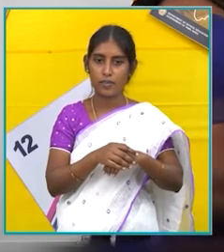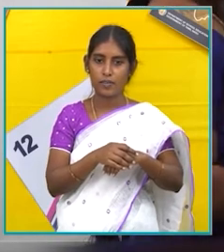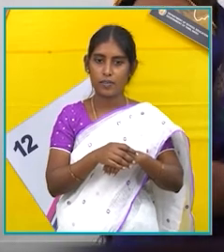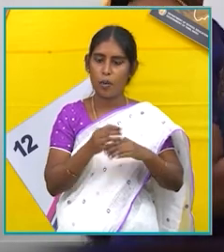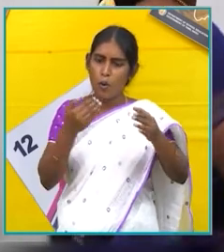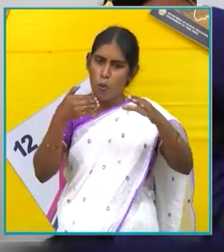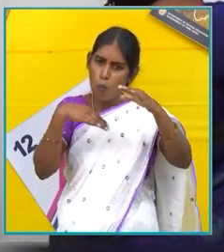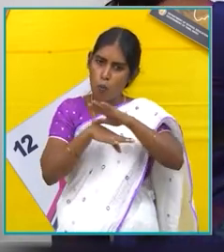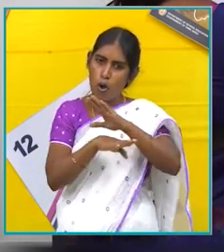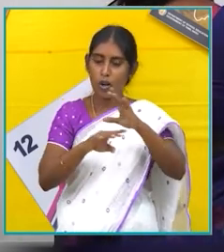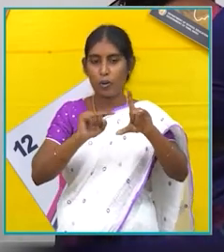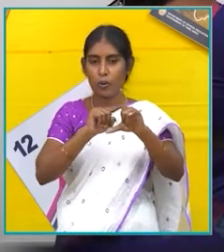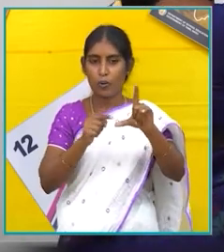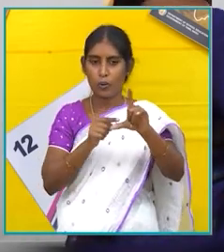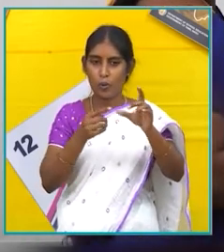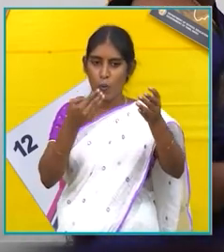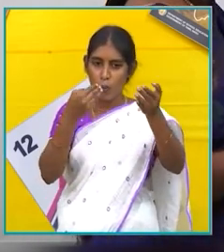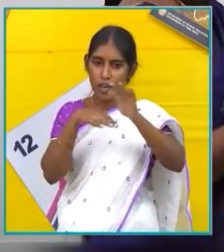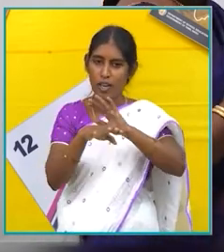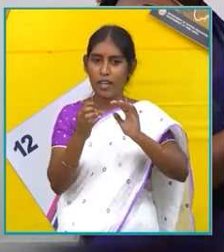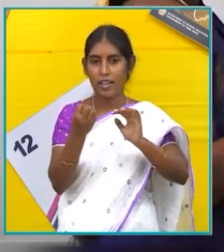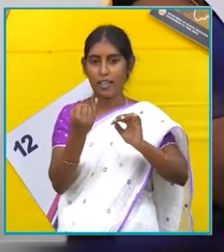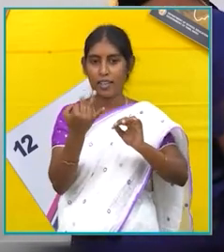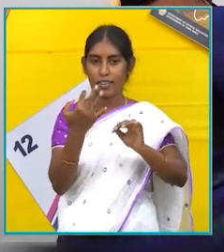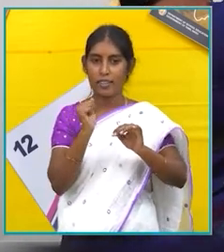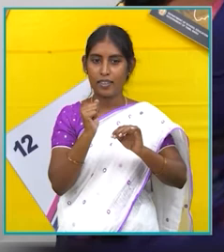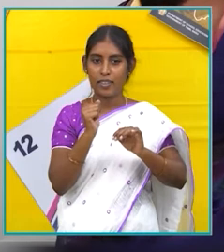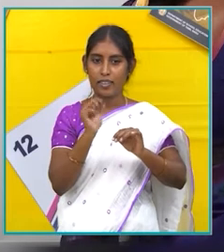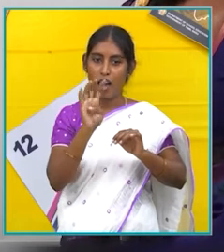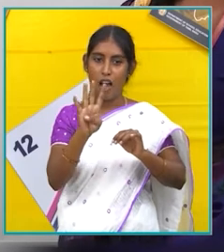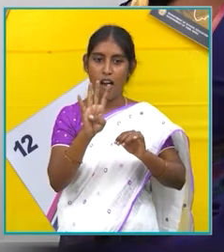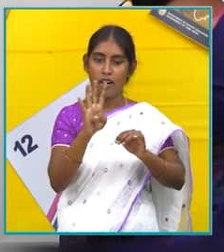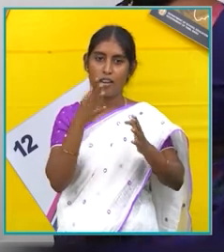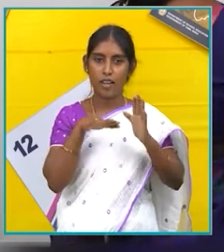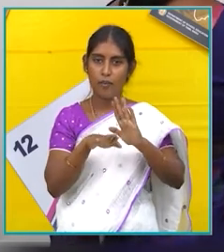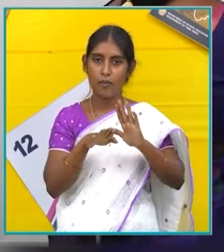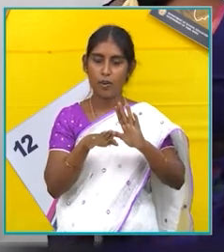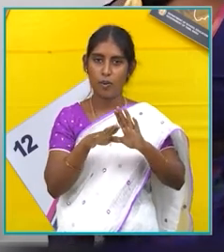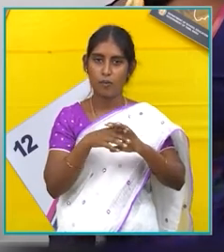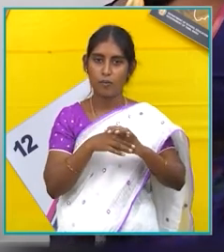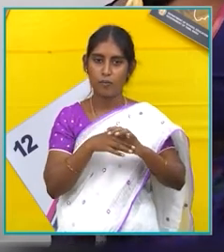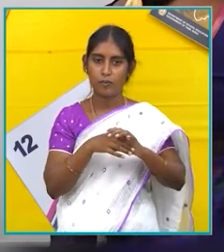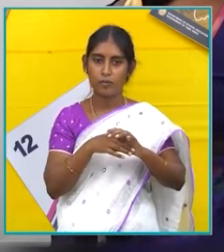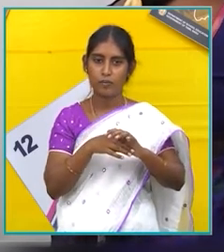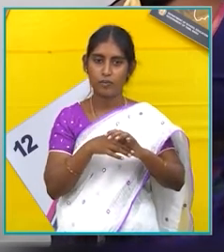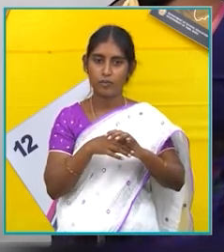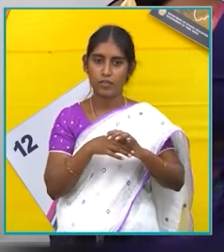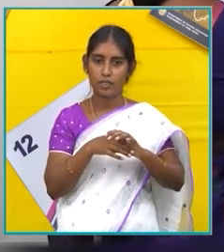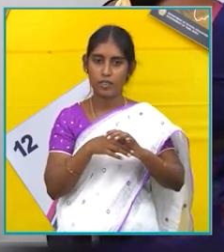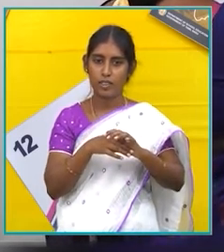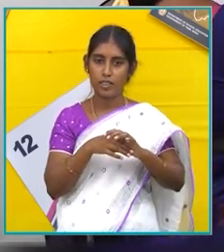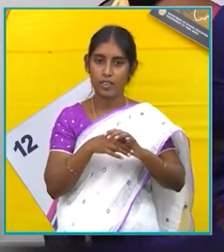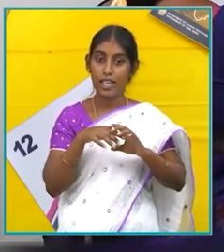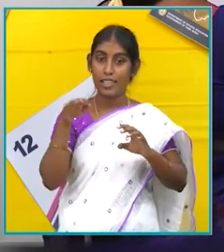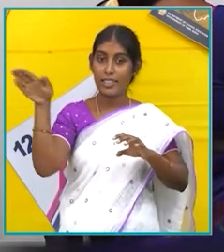உள்கோணங்கள் சொல்லியாச்சு. அப்போ உள்ளுக்குள்ள எத்தனை கோண அளவு இருக்குது? 4 கோண அளவு இருக்குது. 1 விட்ட உள்கோணங்கள்னா இப்போ இந்த ஜெட்